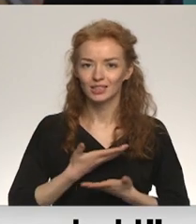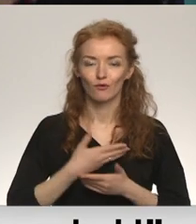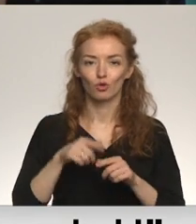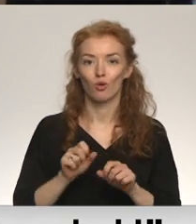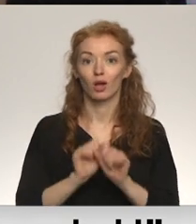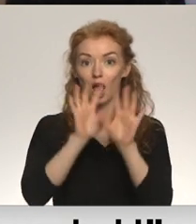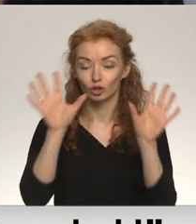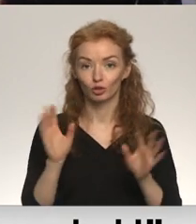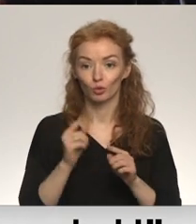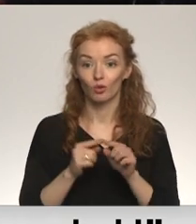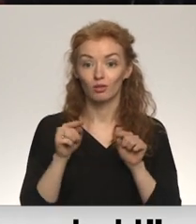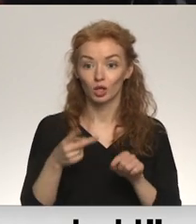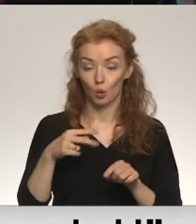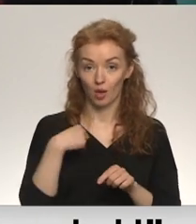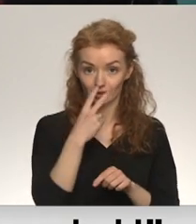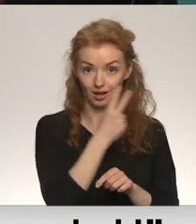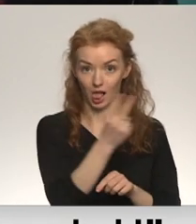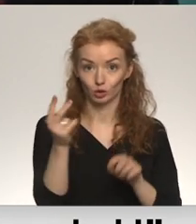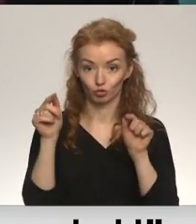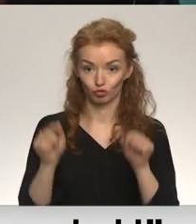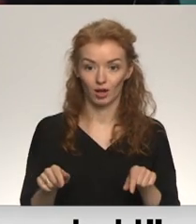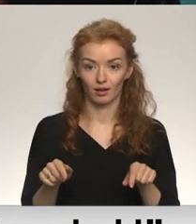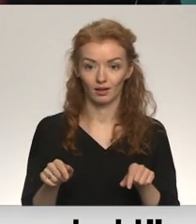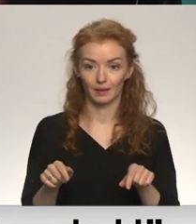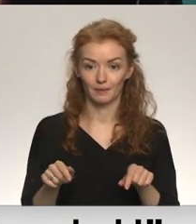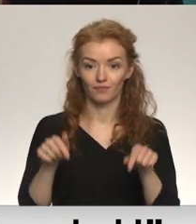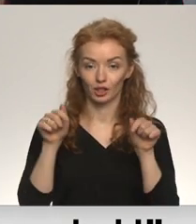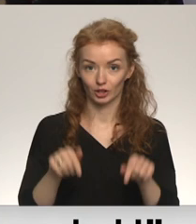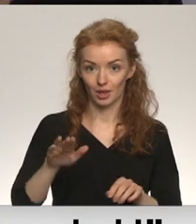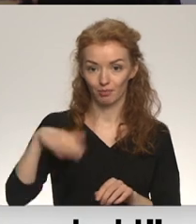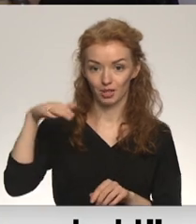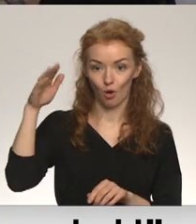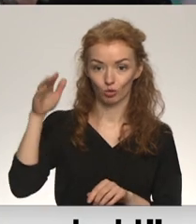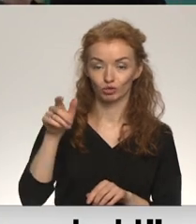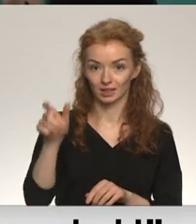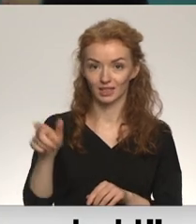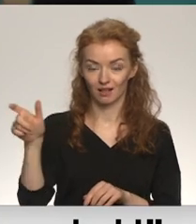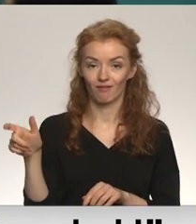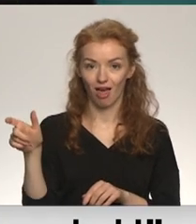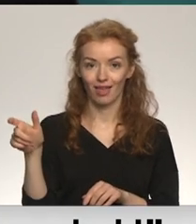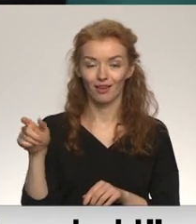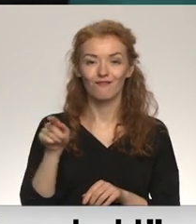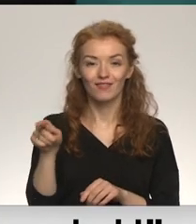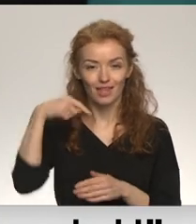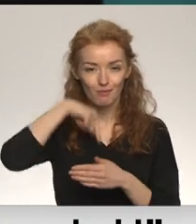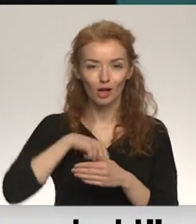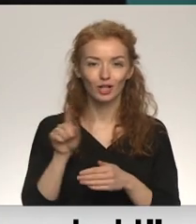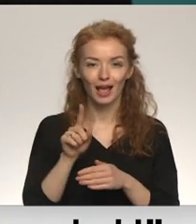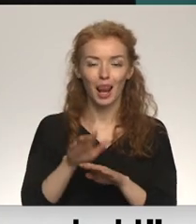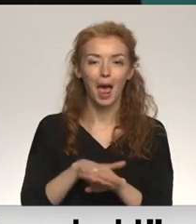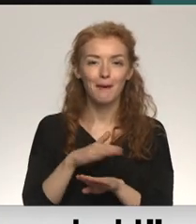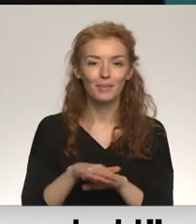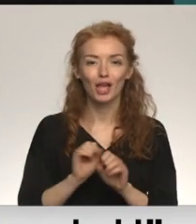gaišumu. Un tas, ko šeit es redzu, ka šeit pieaugušie cilvēki, viņos vēl mīt tas labestīgais bērns,